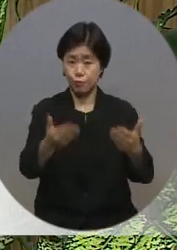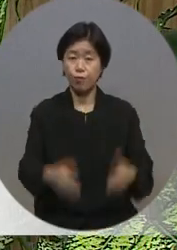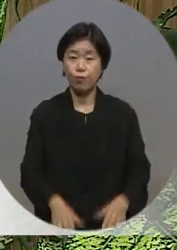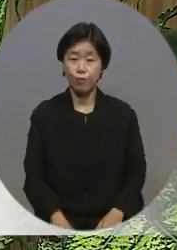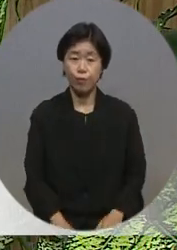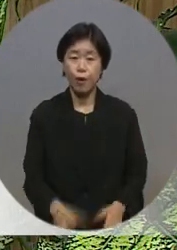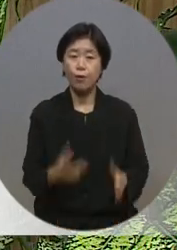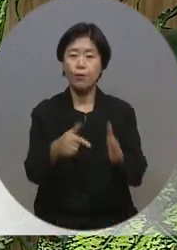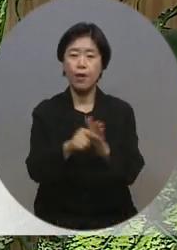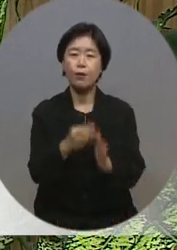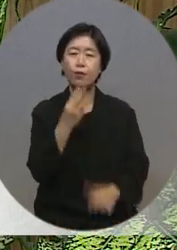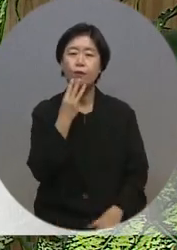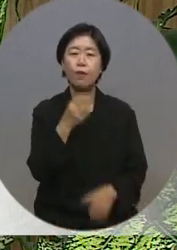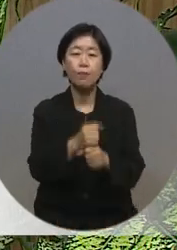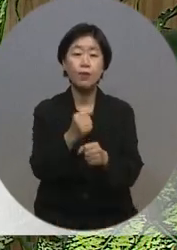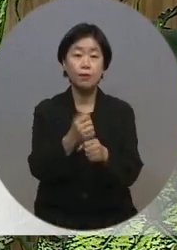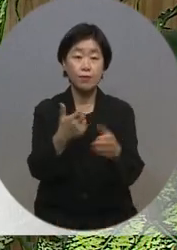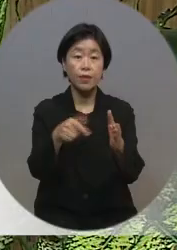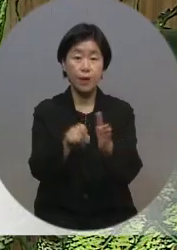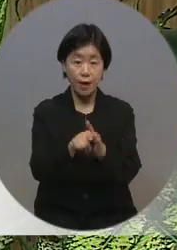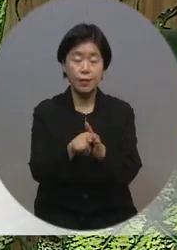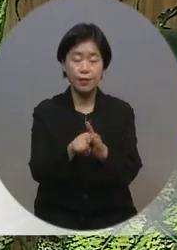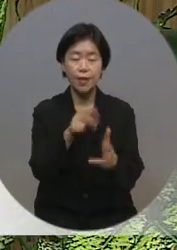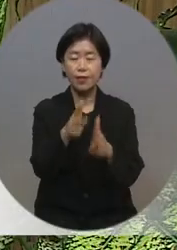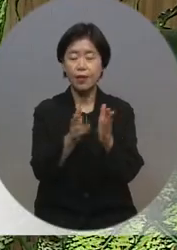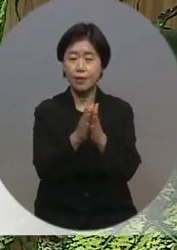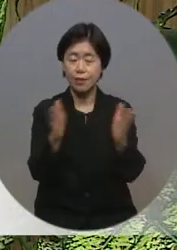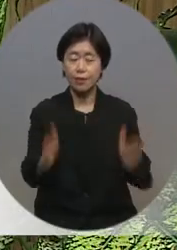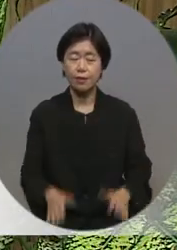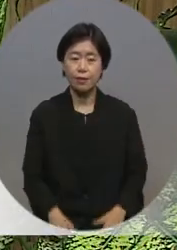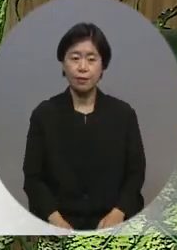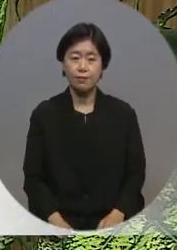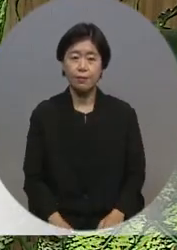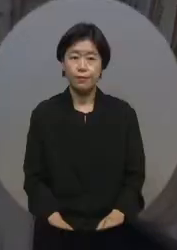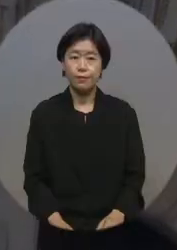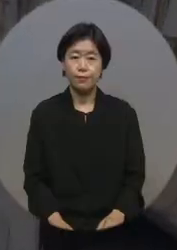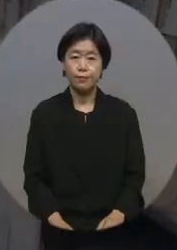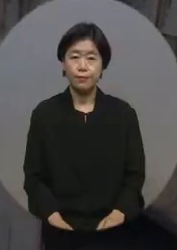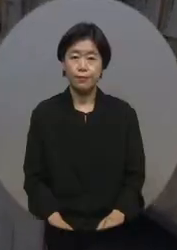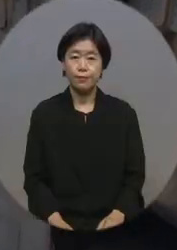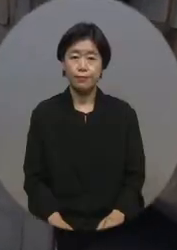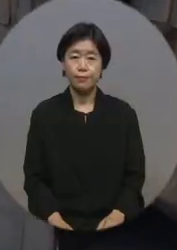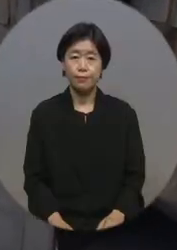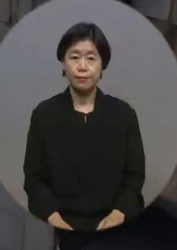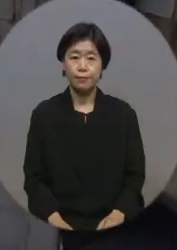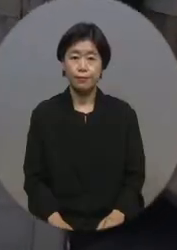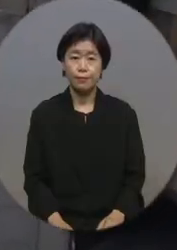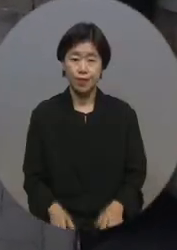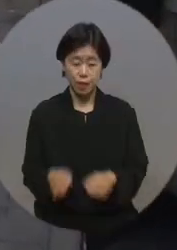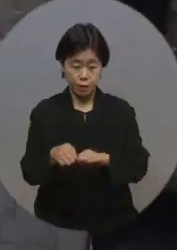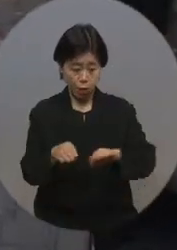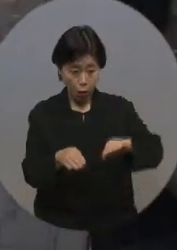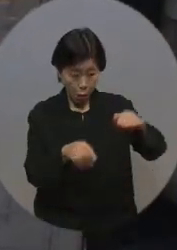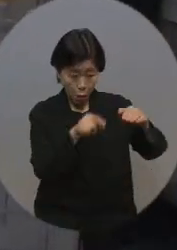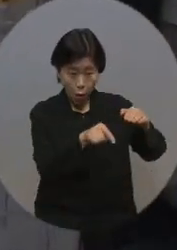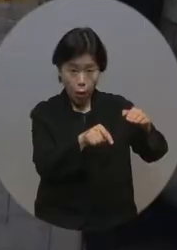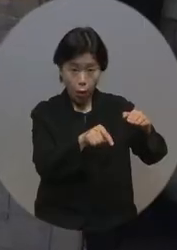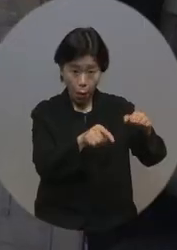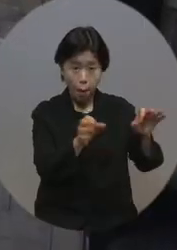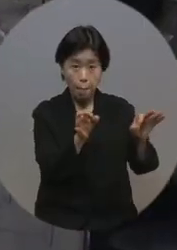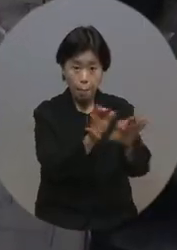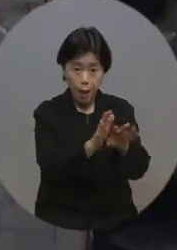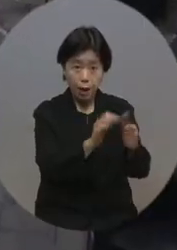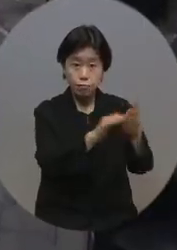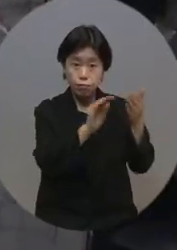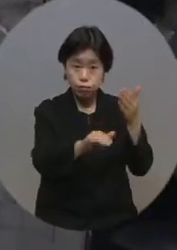휠세권이 보장되는 서울을 만들기 위해서 우리가 모두의 1층 서울 사업을 시작했습니다. 턱을 없앴을 뿐인데 이 작은